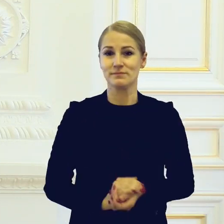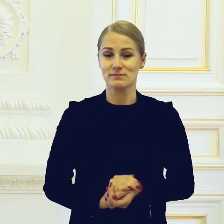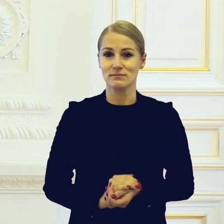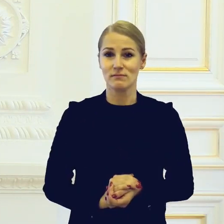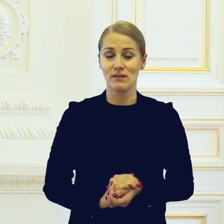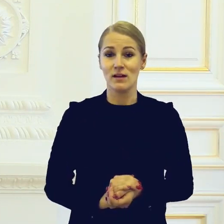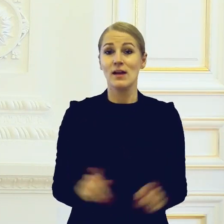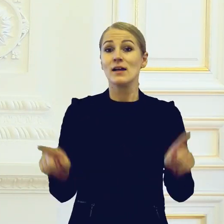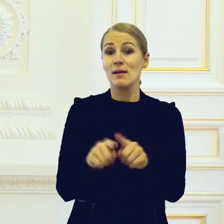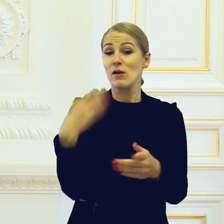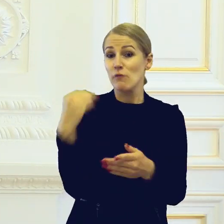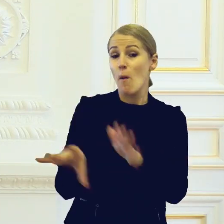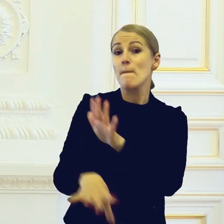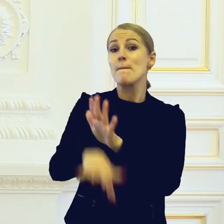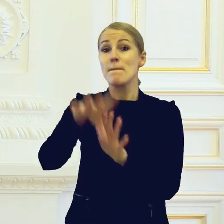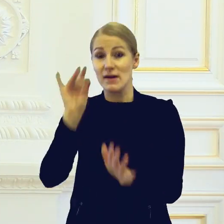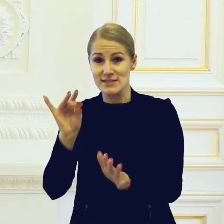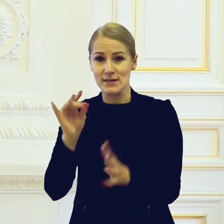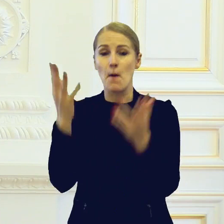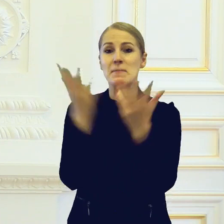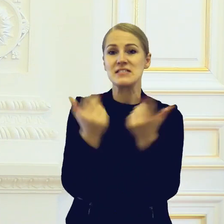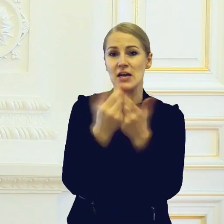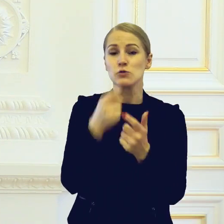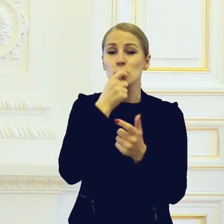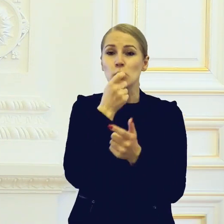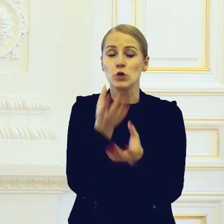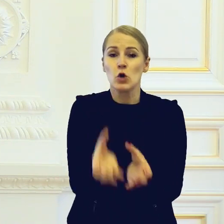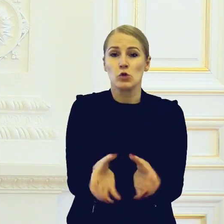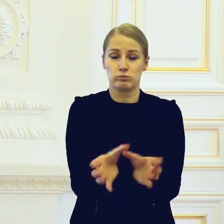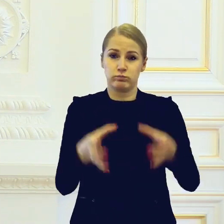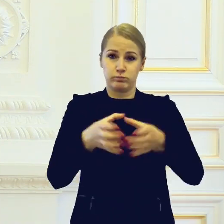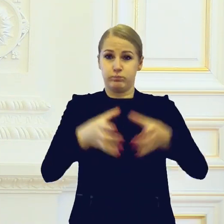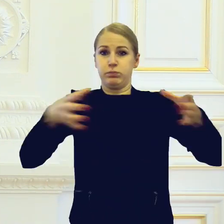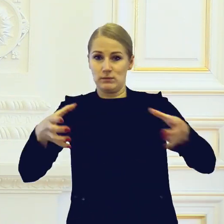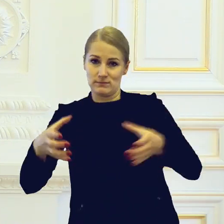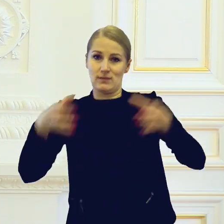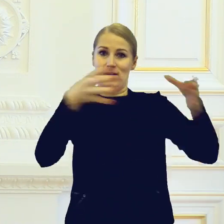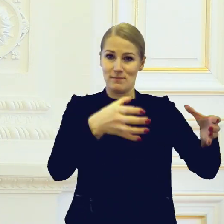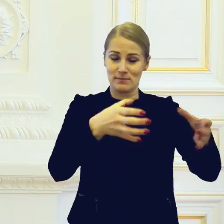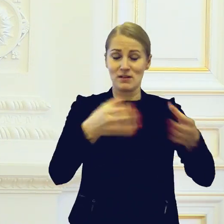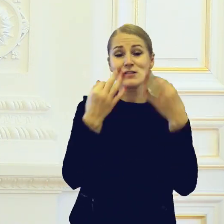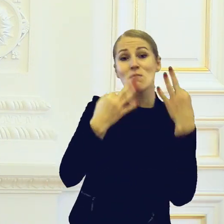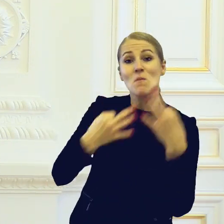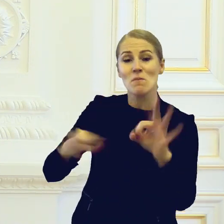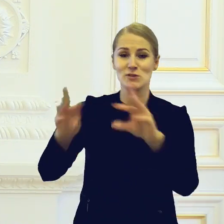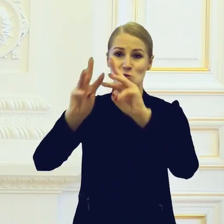Ir priėmė sprendimą dėl jų skaičiaus padidinimo, pasiūliau gerbiamui